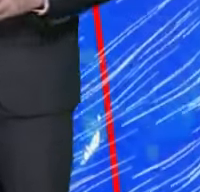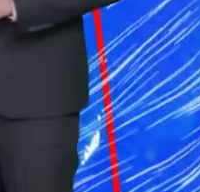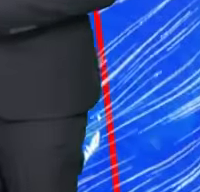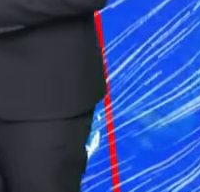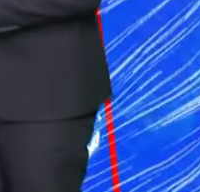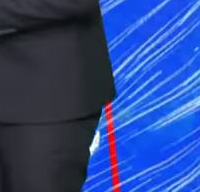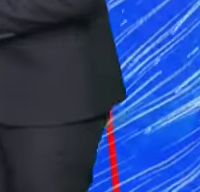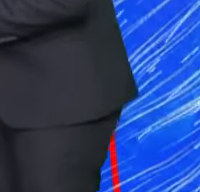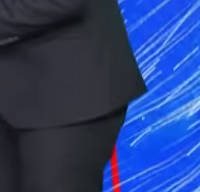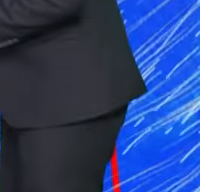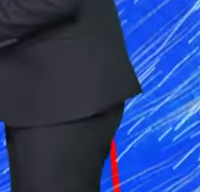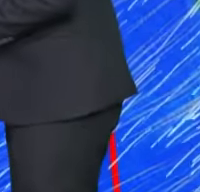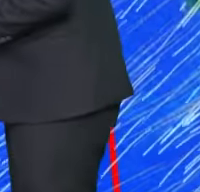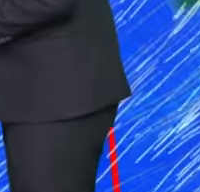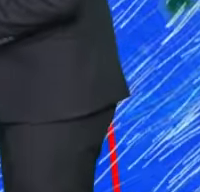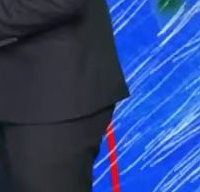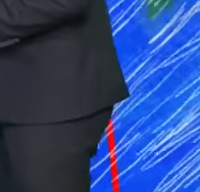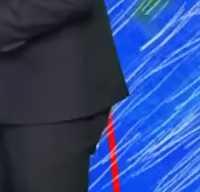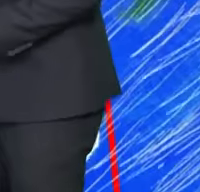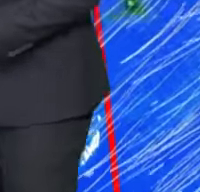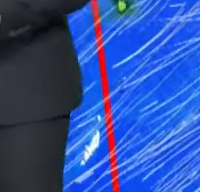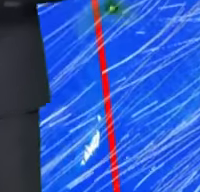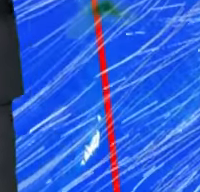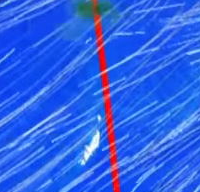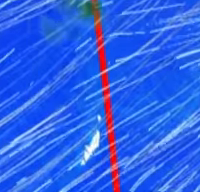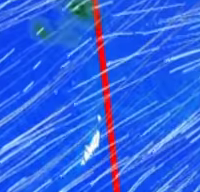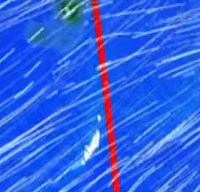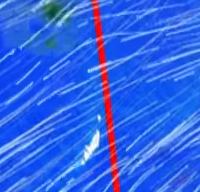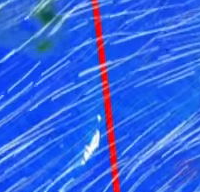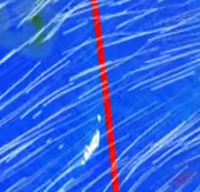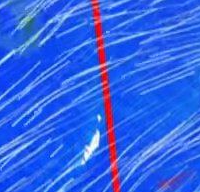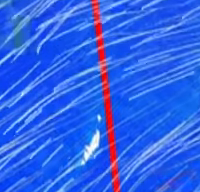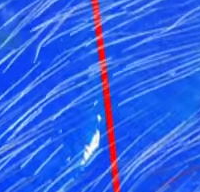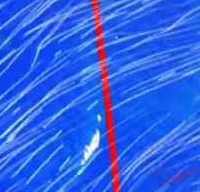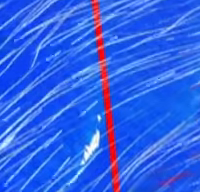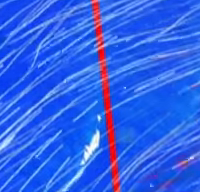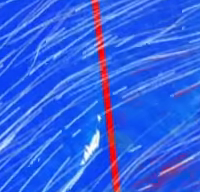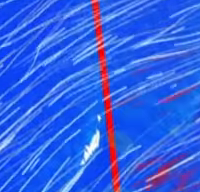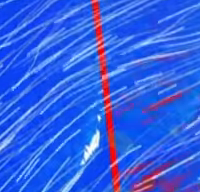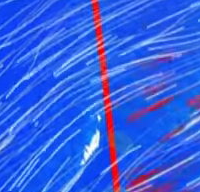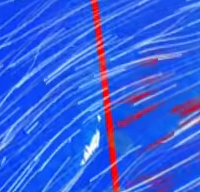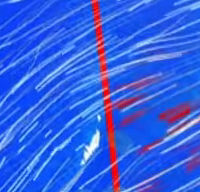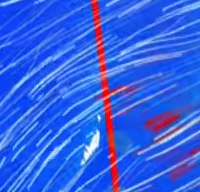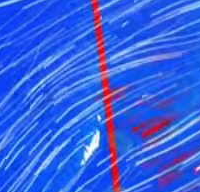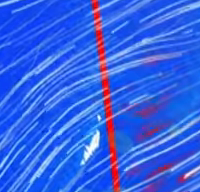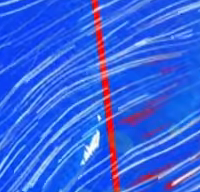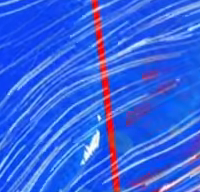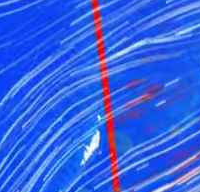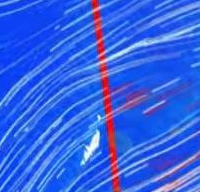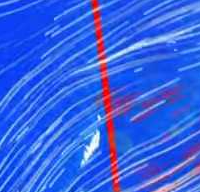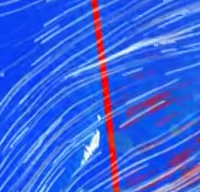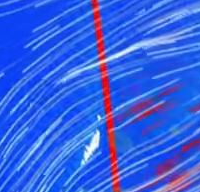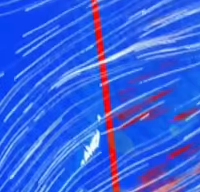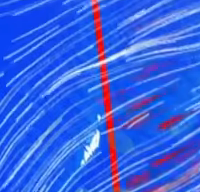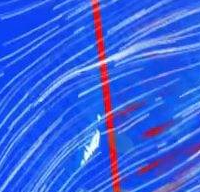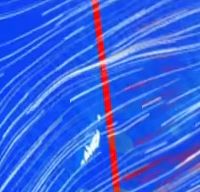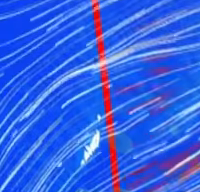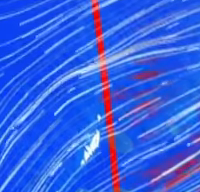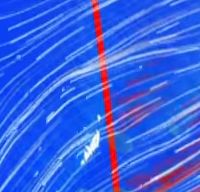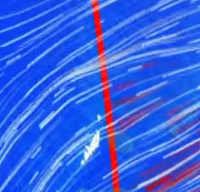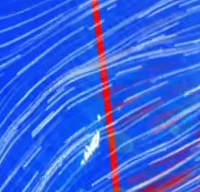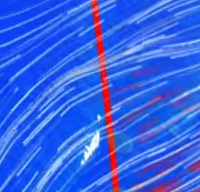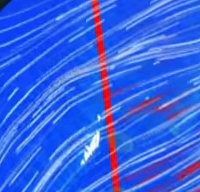at moisture mula sa Pasipiko itong easterlies, kaya aasahan pa rin po ang pagbuo ng thunderstorms at pag-ulan sa ilang lugar sa